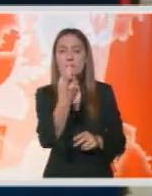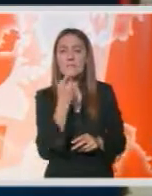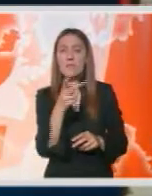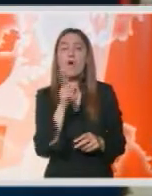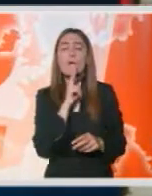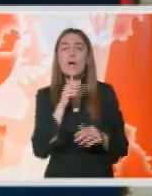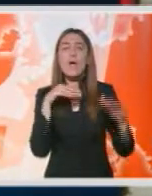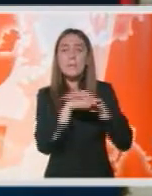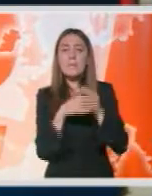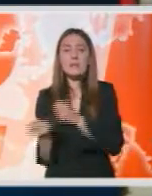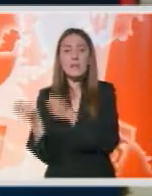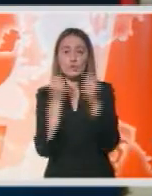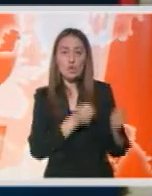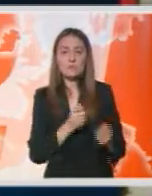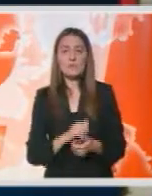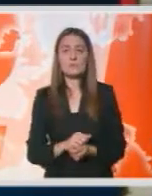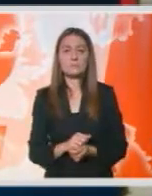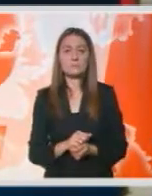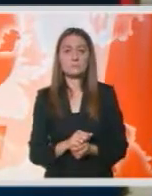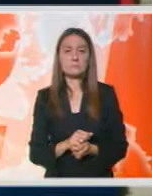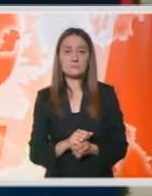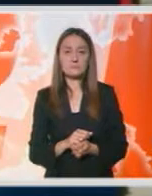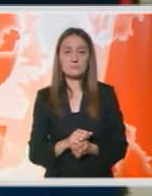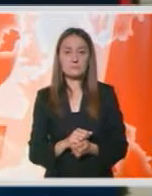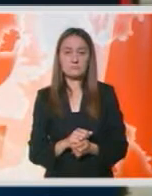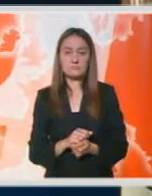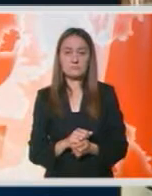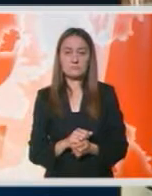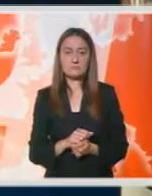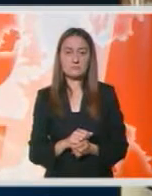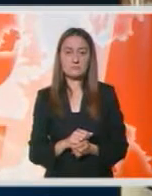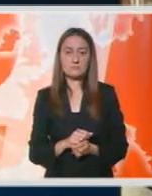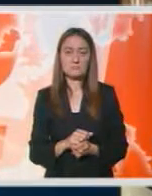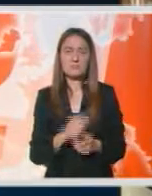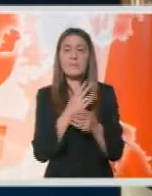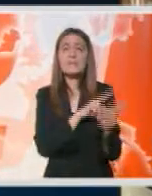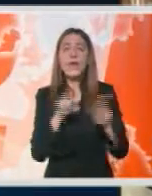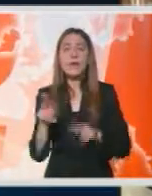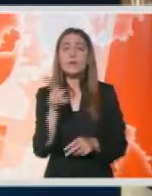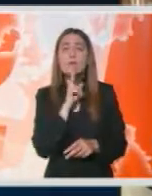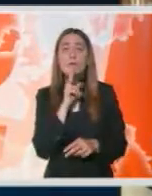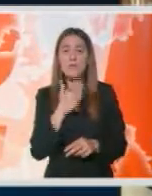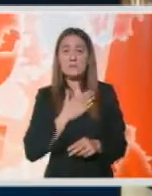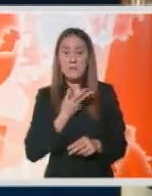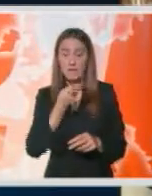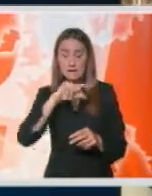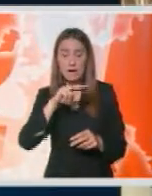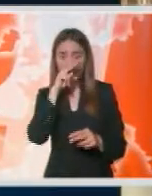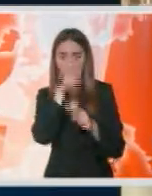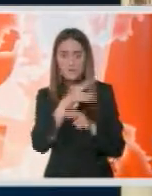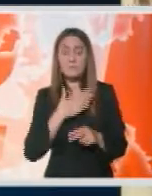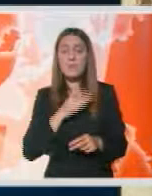koje migracije donose. I de largo plazo al desafío de la migración. Zakon koji je na sebe skrenuo pažnju